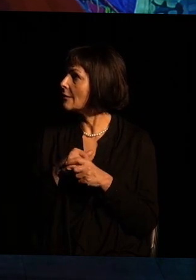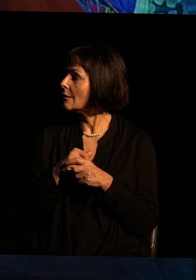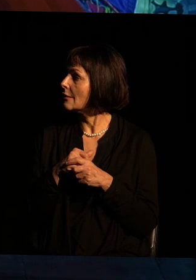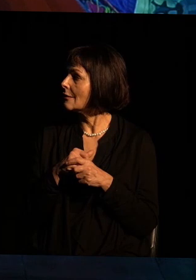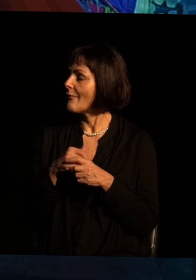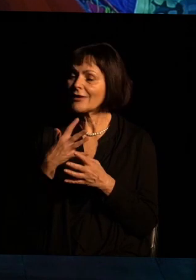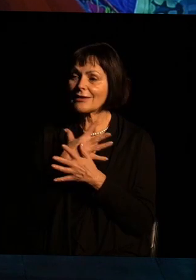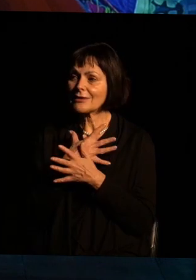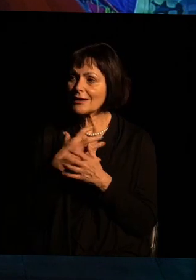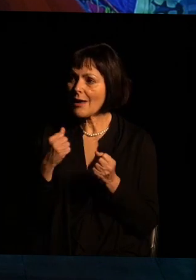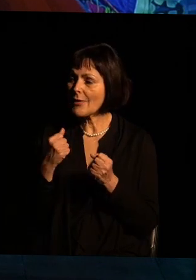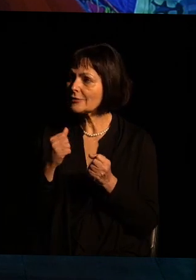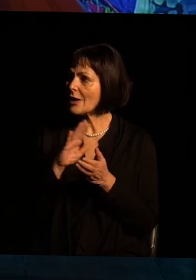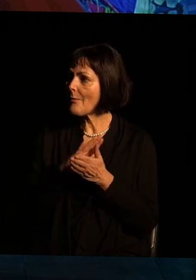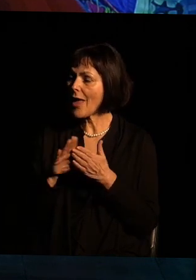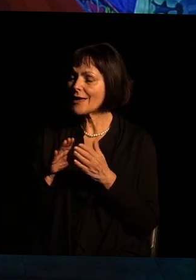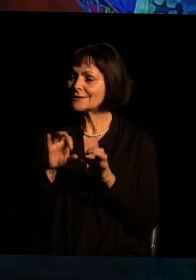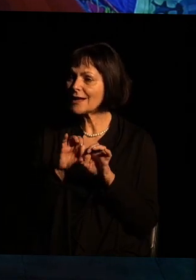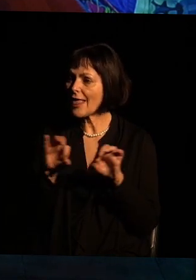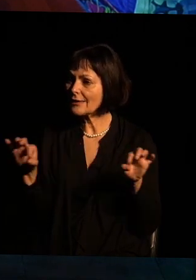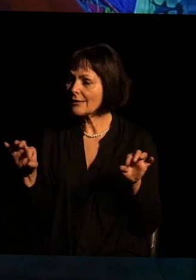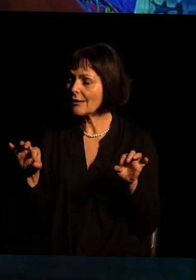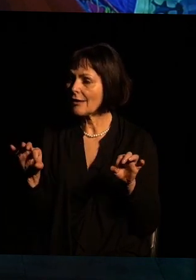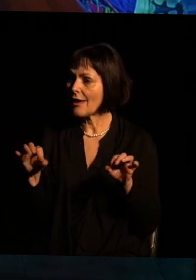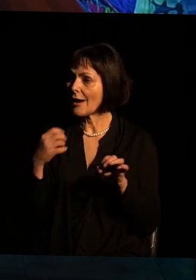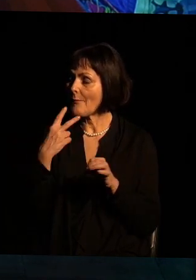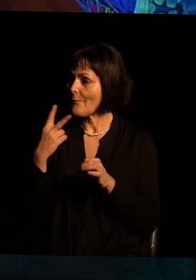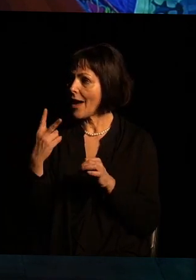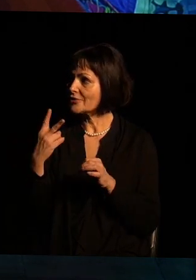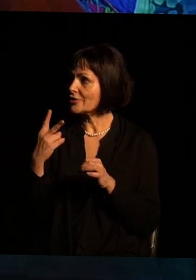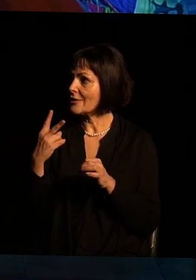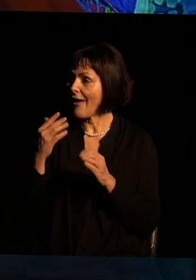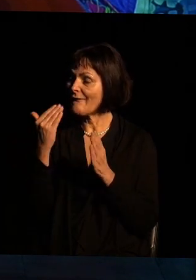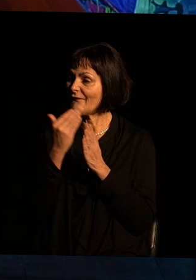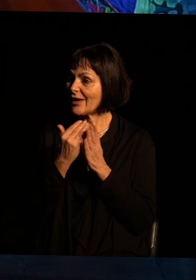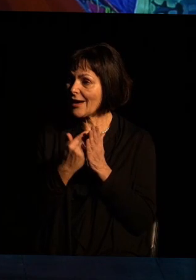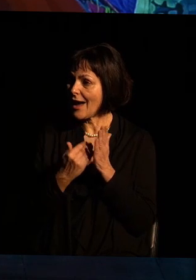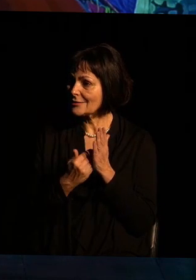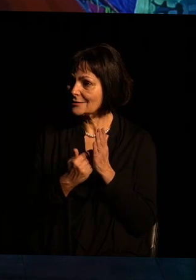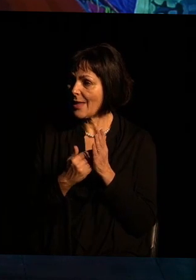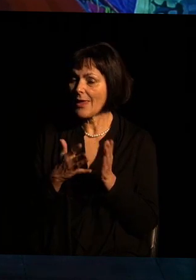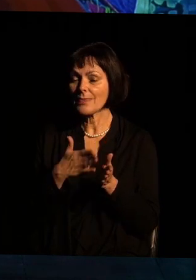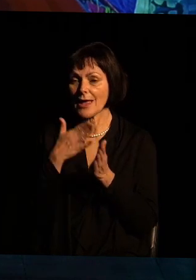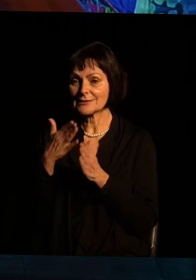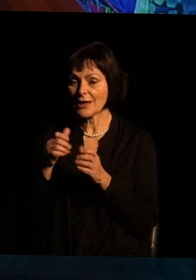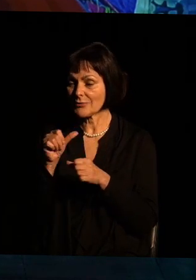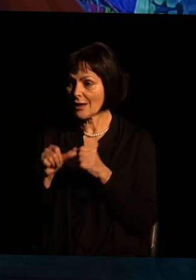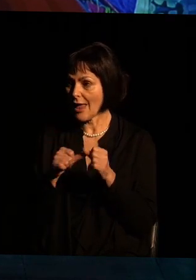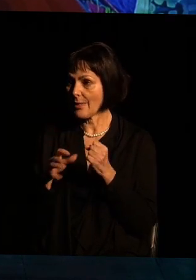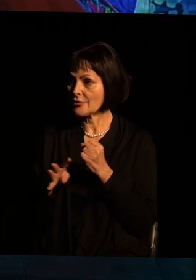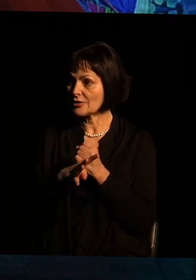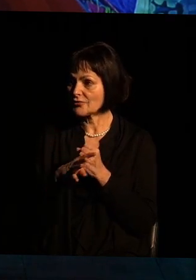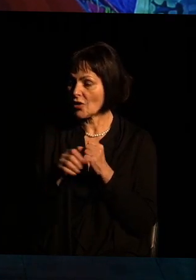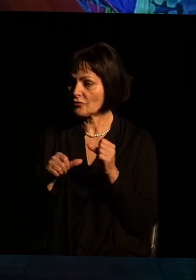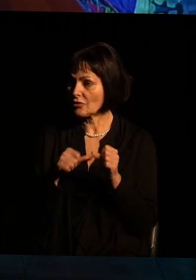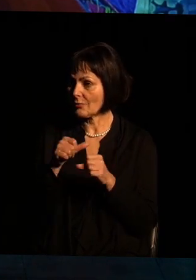zresztą dramatycznym wycofie bez liny. No i tak jak się patrzy na ten wykaz, na te kolejne lata, czyli w 90 roku tam